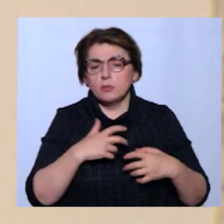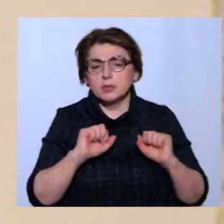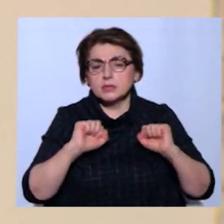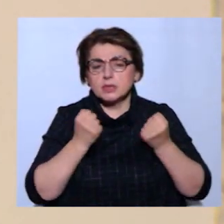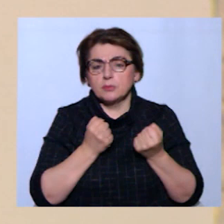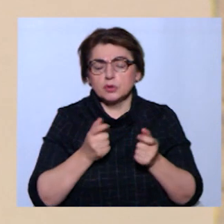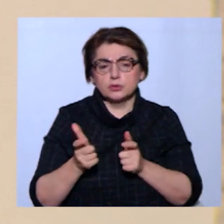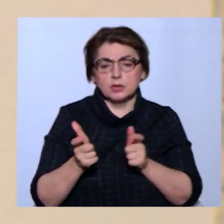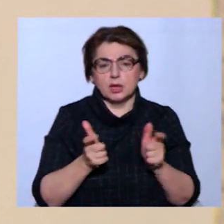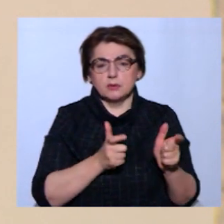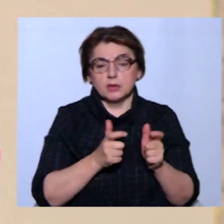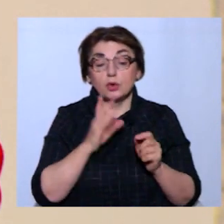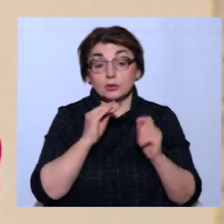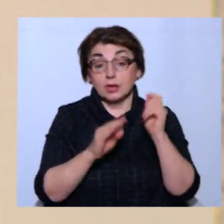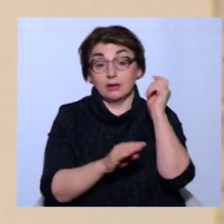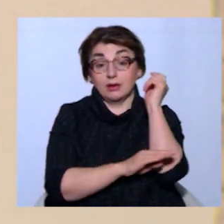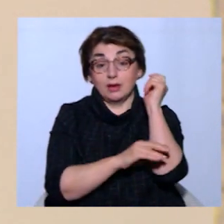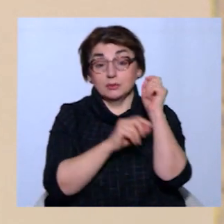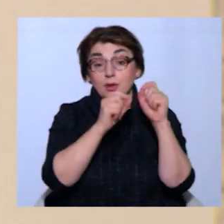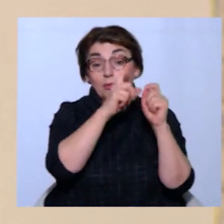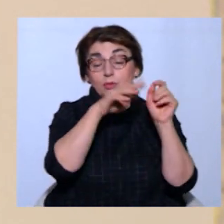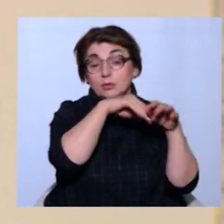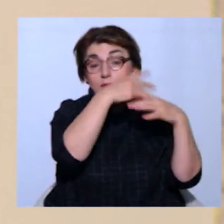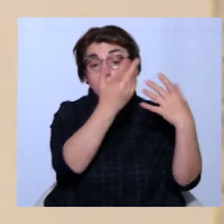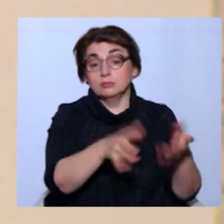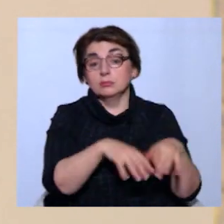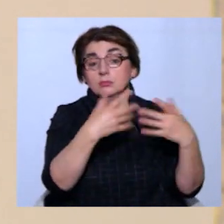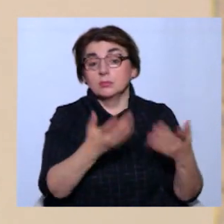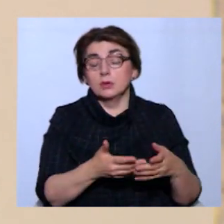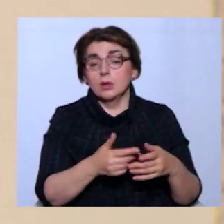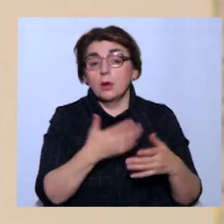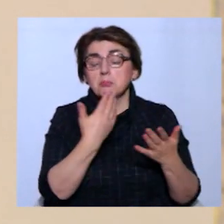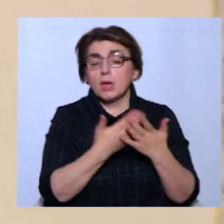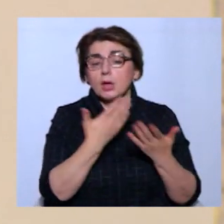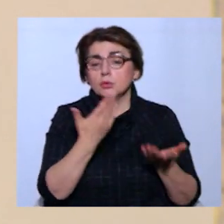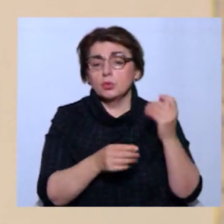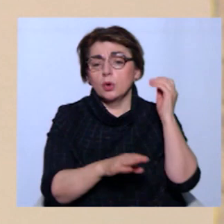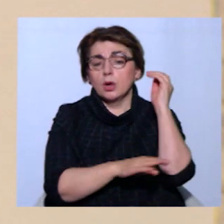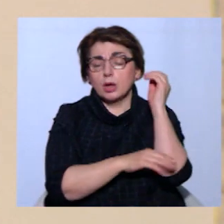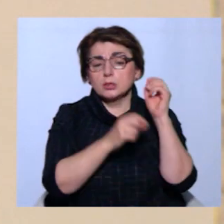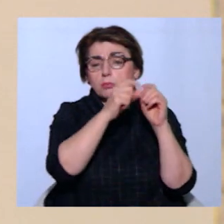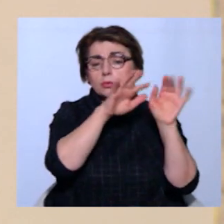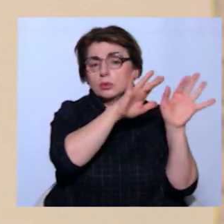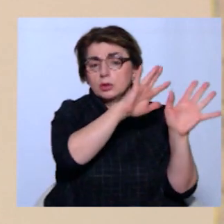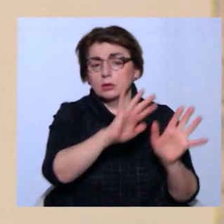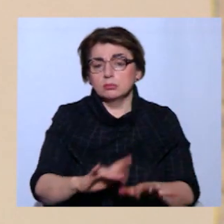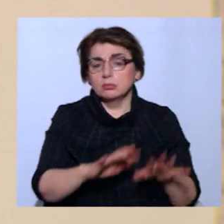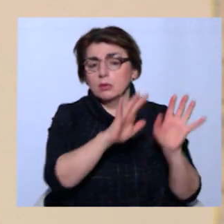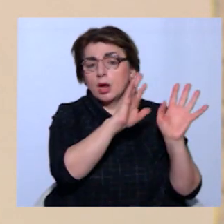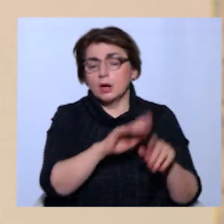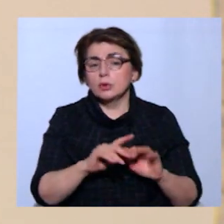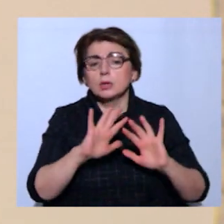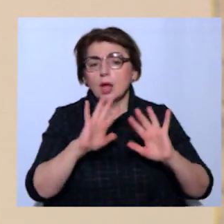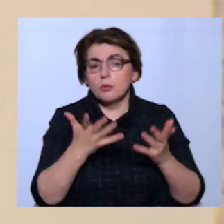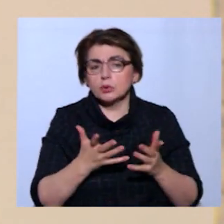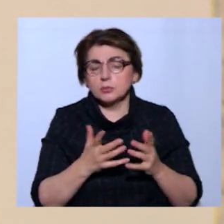მცენარეებს ფოთოლცვენა იწყება, ხომ? თქვენ როგორ ფიქრობთ? მცენარეს რომ ფოთოლი არ ცვიოდეს და ის ზამთარში ფოთლებით ხვდებოდეს ცივ